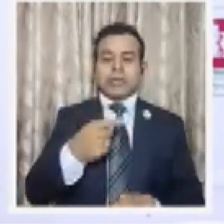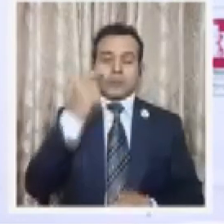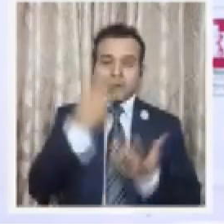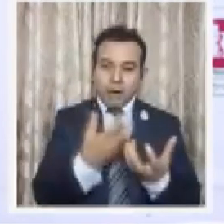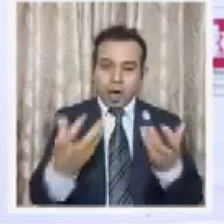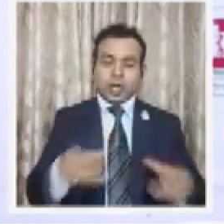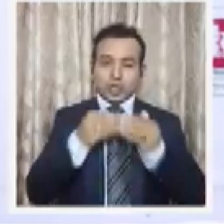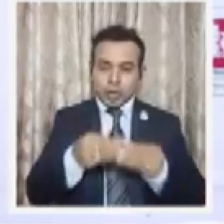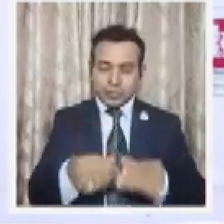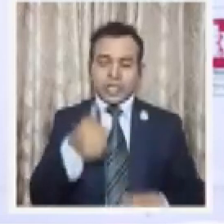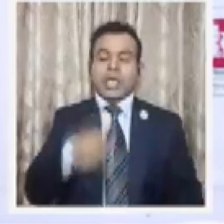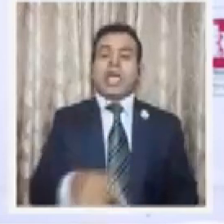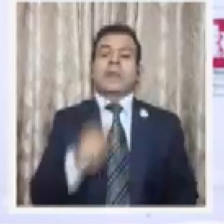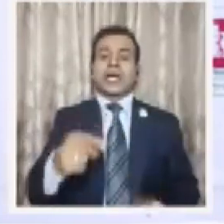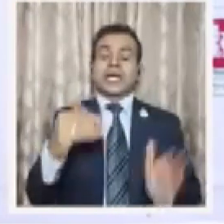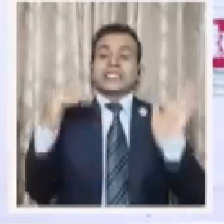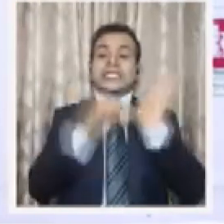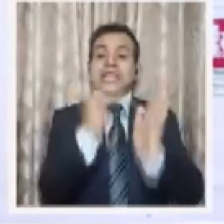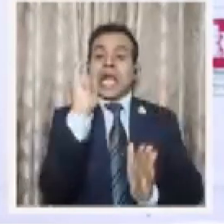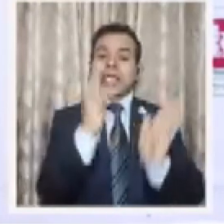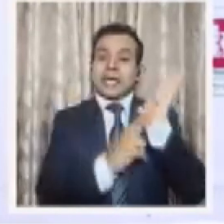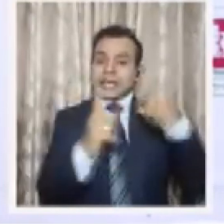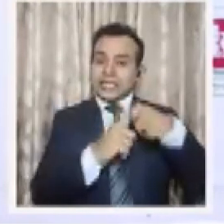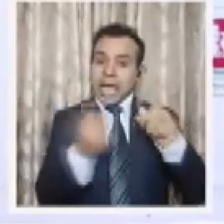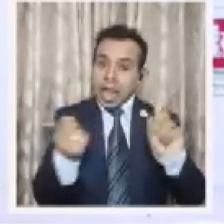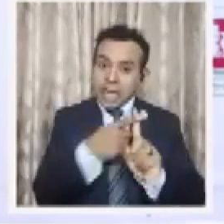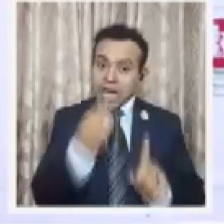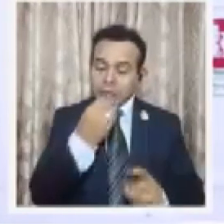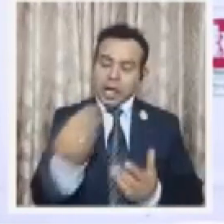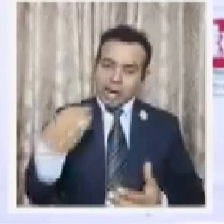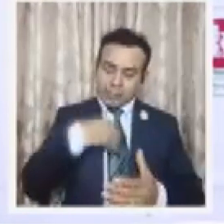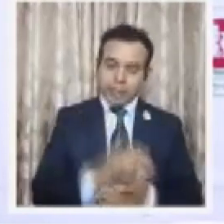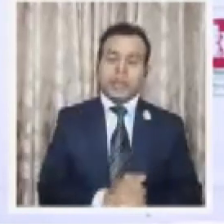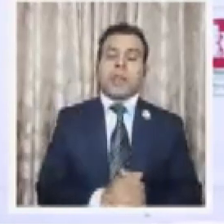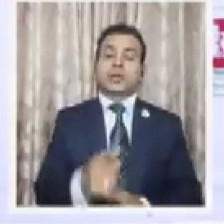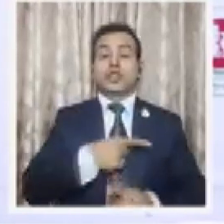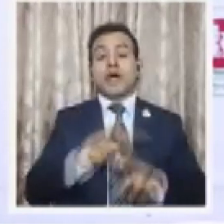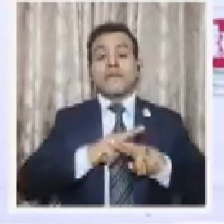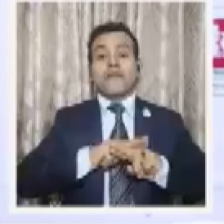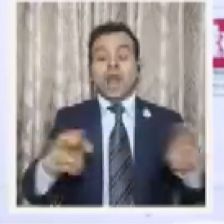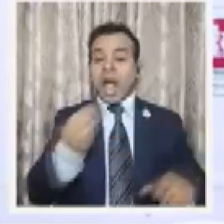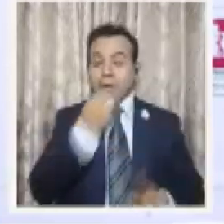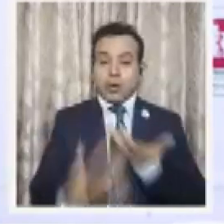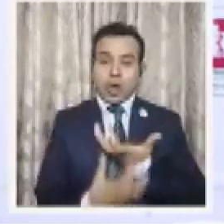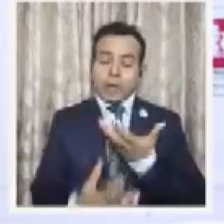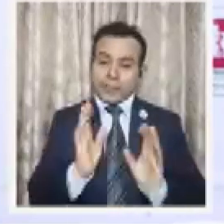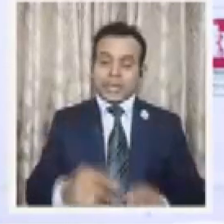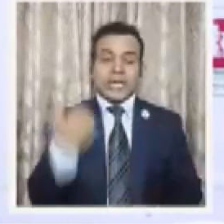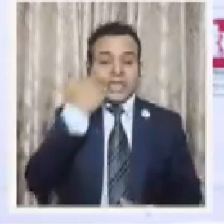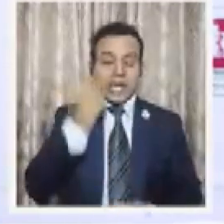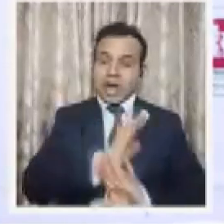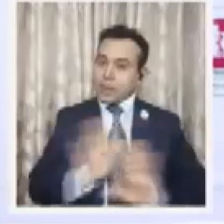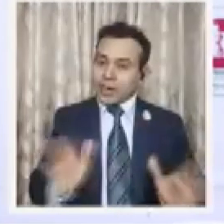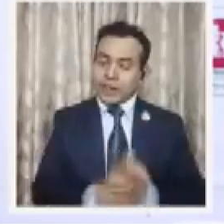সি সমৃদ্ধ খাবার এগুলো খাদ্য তালিকায় রাখবেন, জিঙ্ক থাকে এমন খাবার খাদ্য তালিকায় রাখবেন এবং যে খাবারগুলো স্বাস্থ্যের জন্য ক্ষতিকর